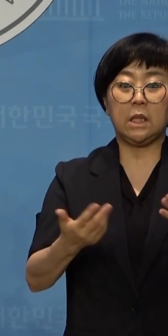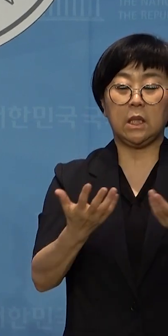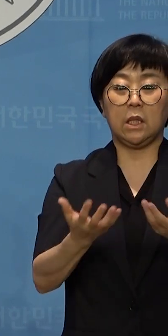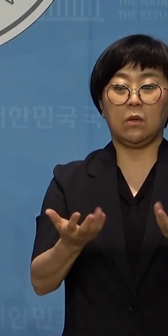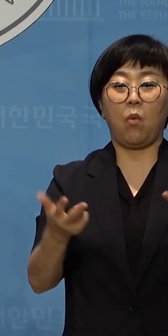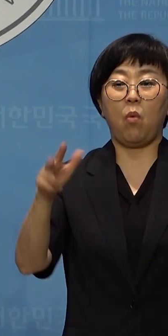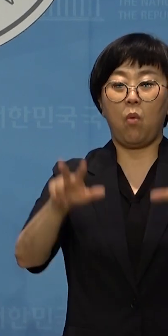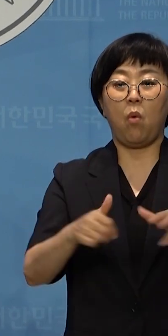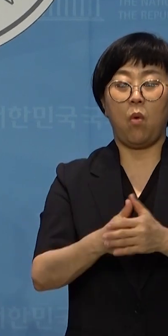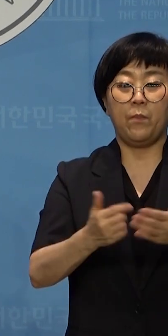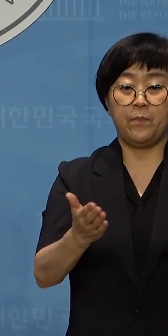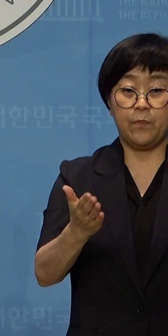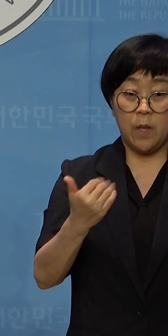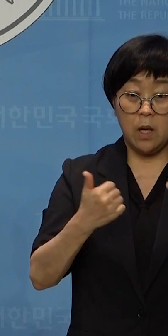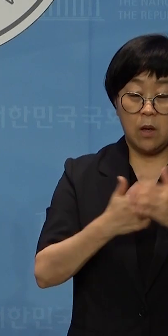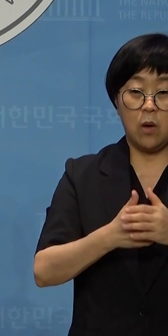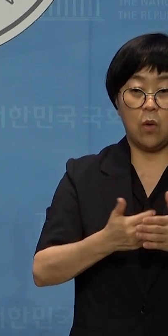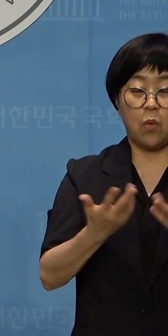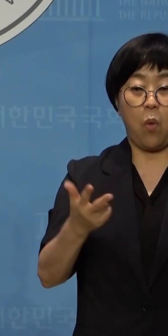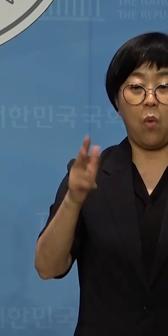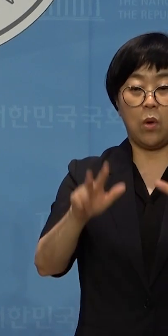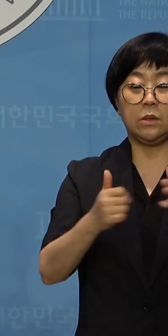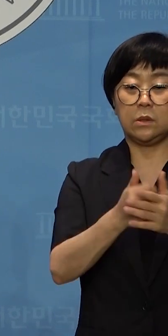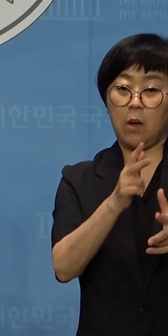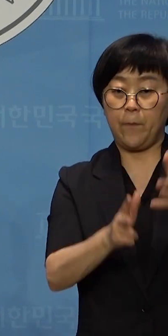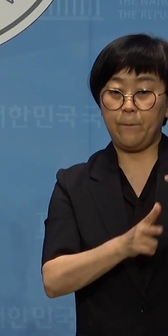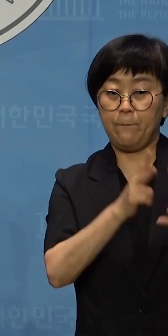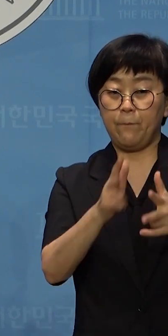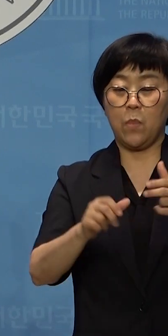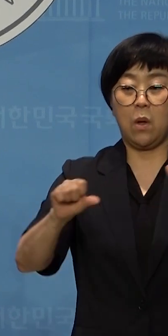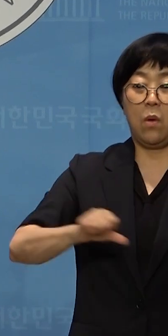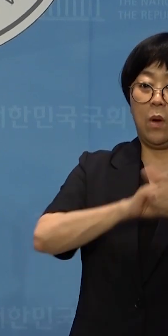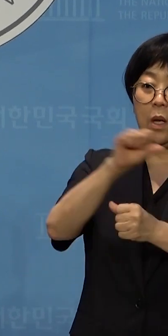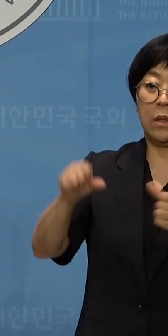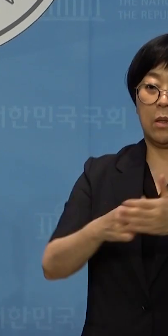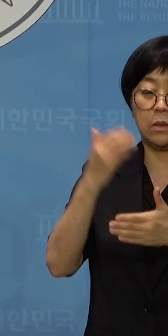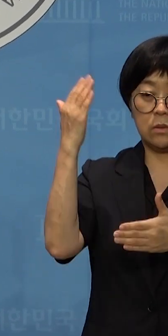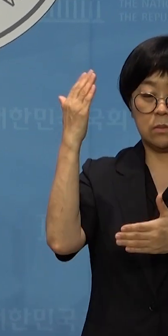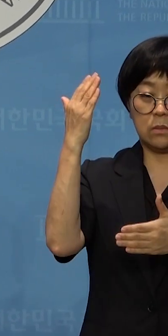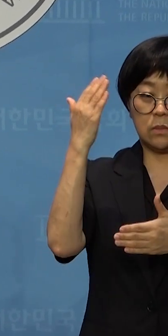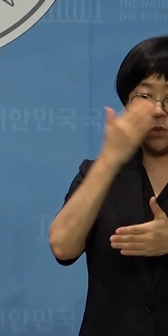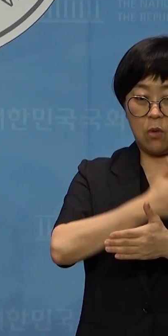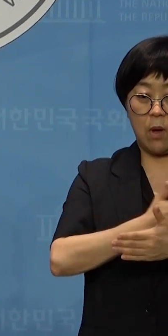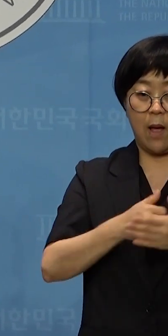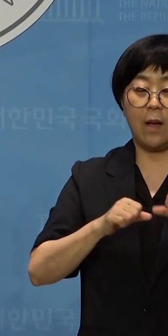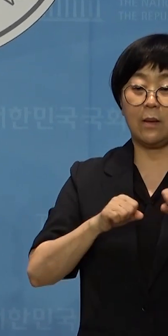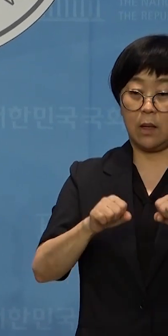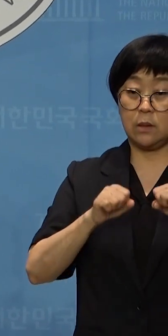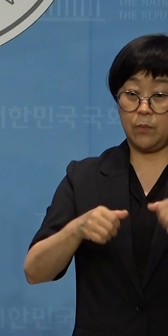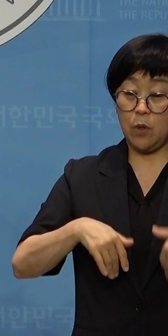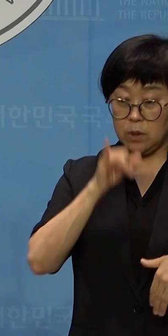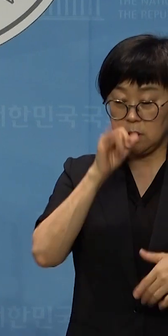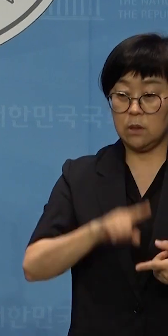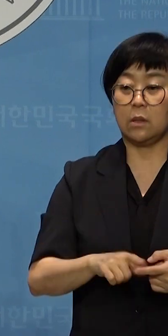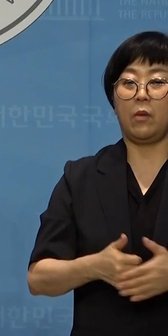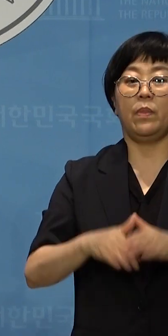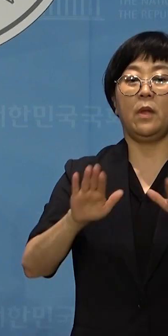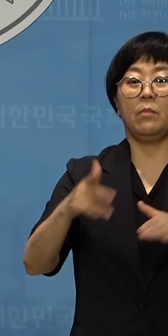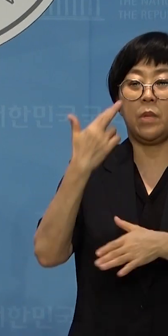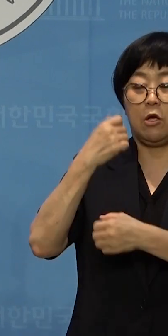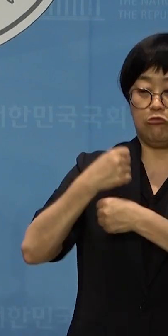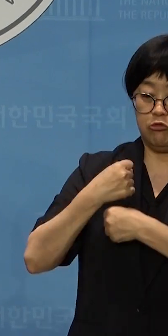위치한 부지는 용산 공원 조성 사업 시 환경 정화 작업이 실시되어야 할 부지입니다.